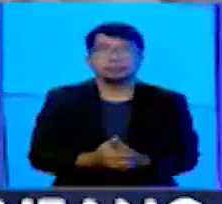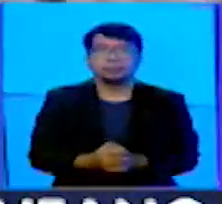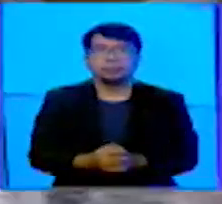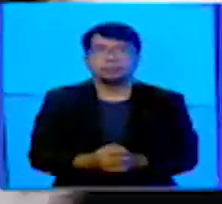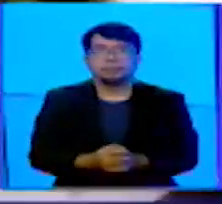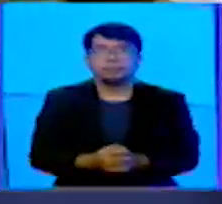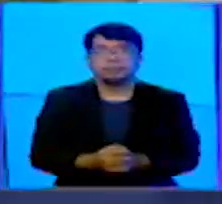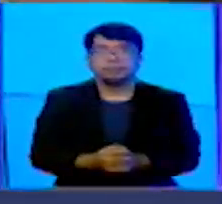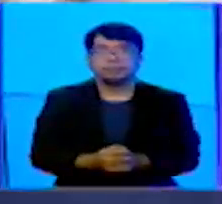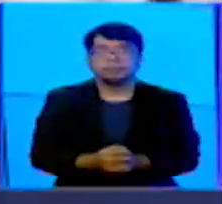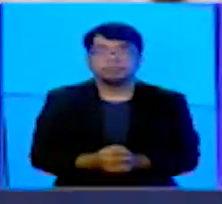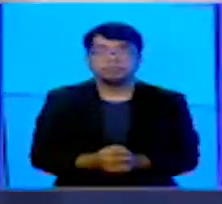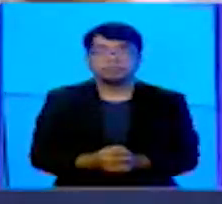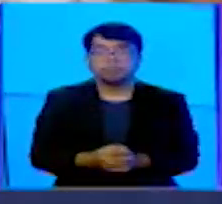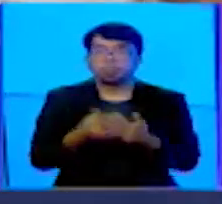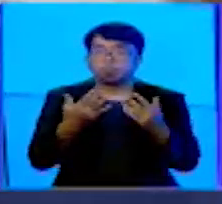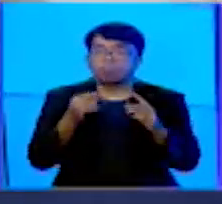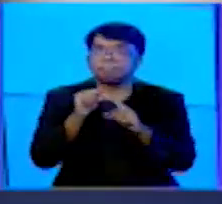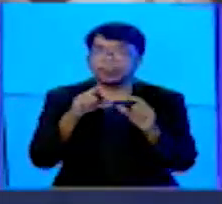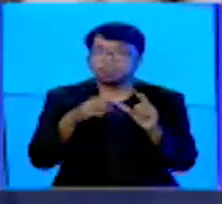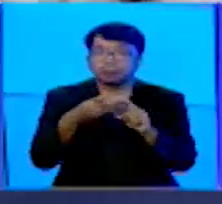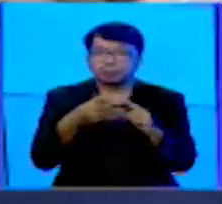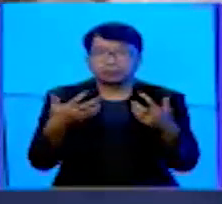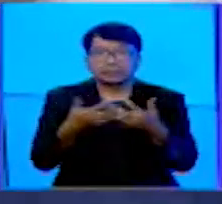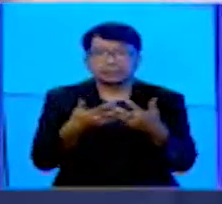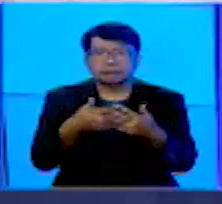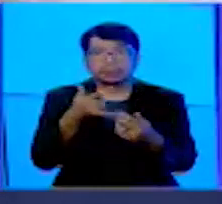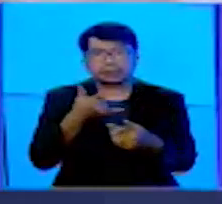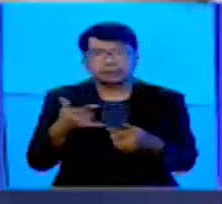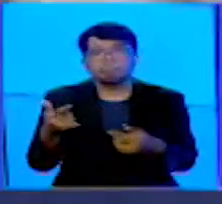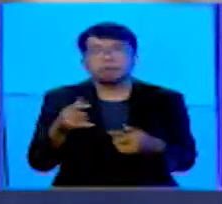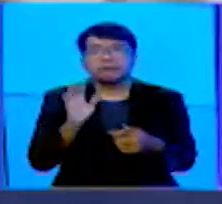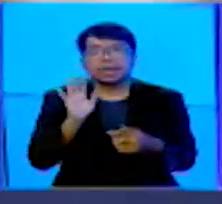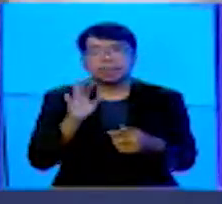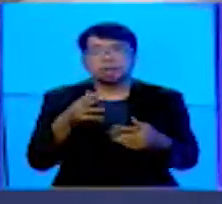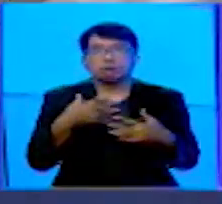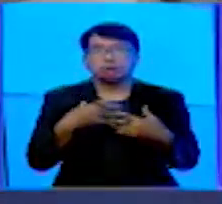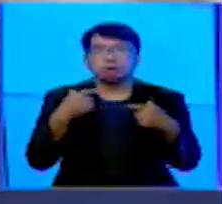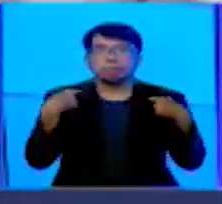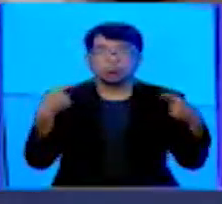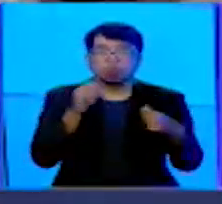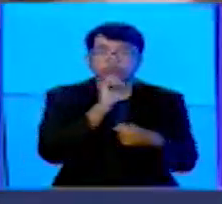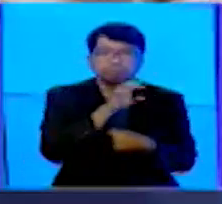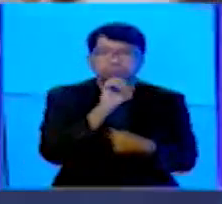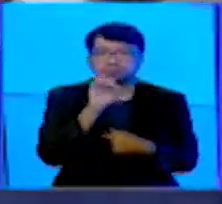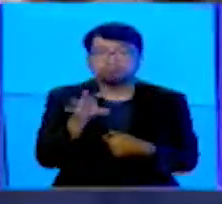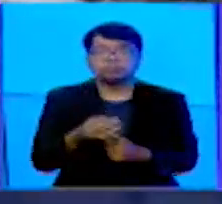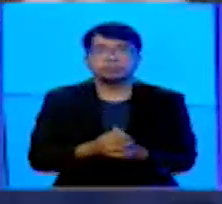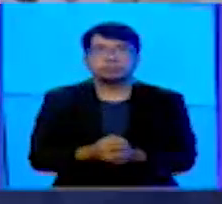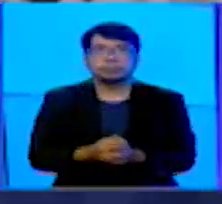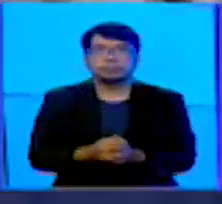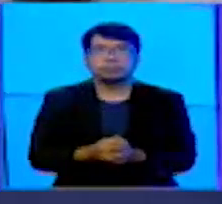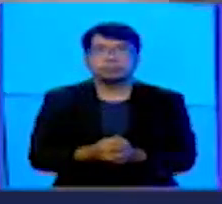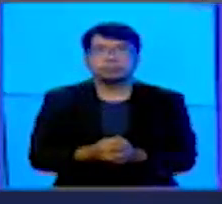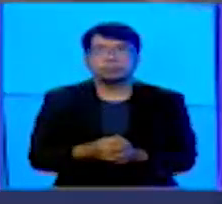Ya, insya Allah diperpanjang, insya Allah segera diumumkan oleh Pak Gubernur. Memang ada perbaikan-perbaikan